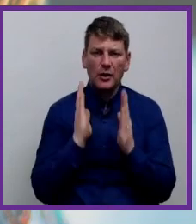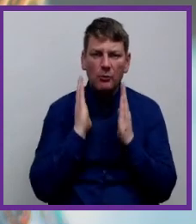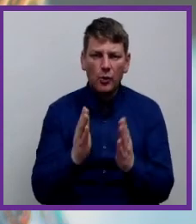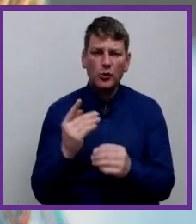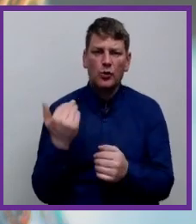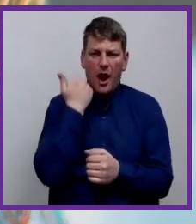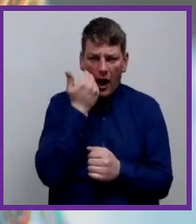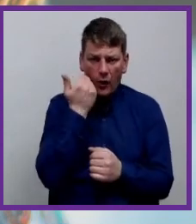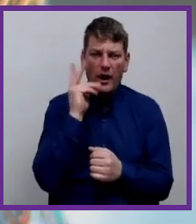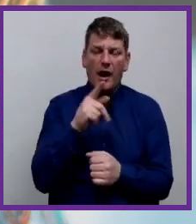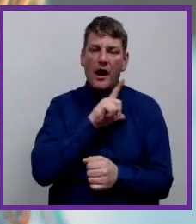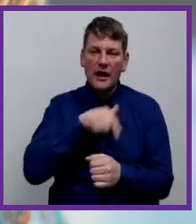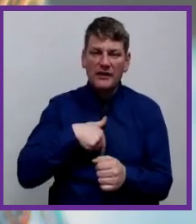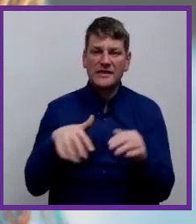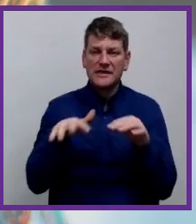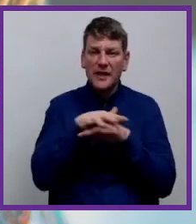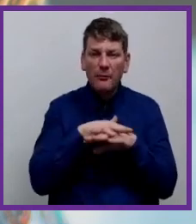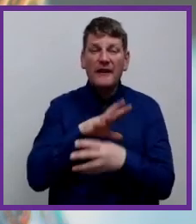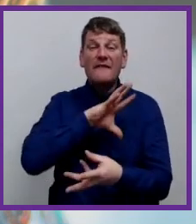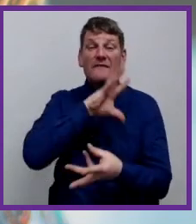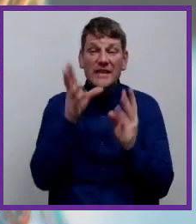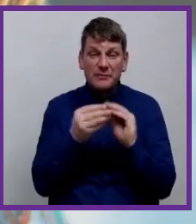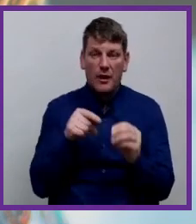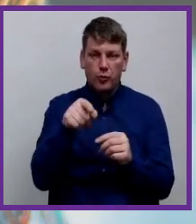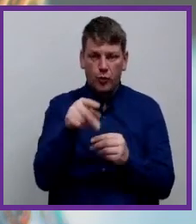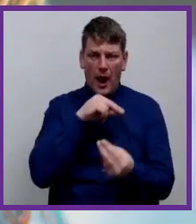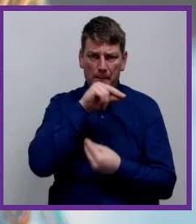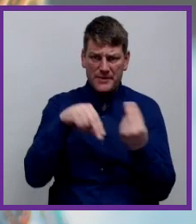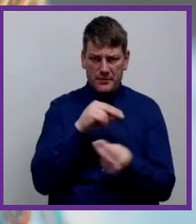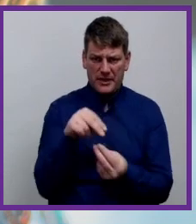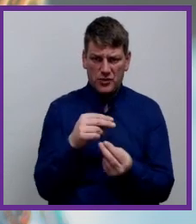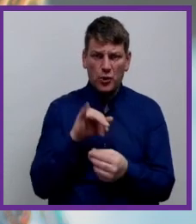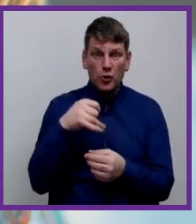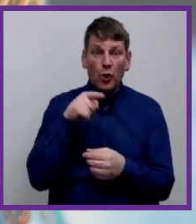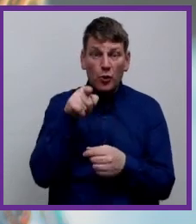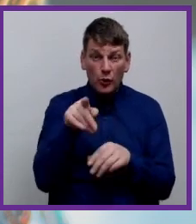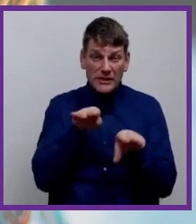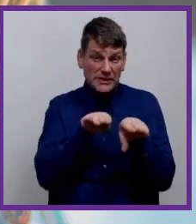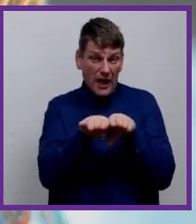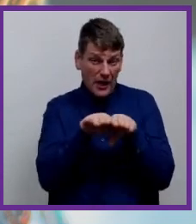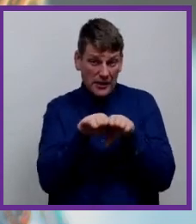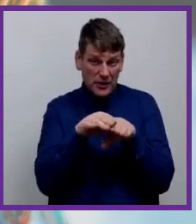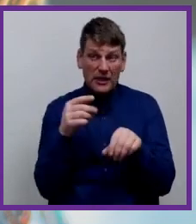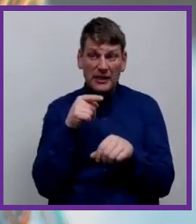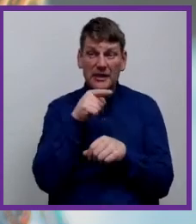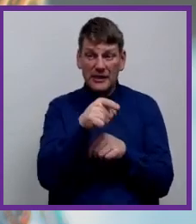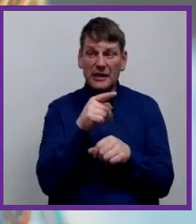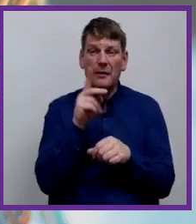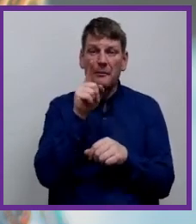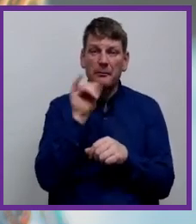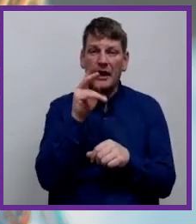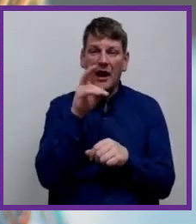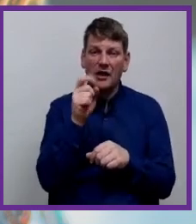jākaunās, ka Latvijas sabiedrība vispār to apspriež, jo tur salīdzinoši ar Picasso, kas ir